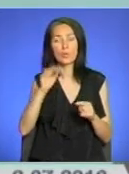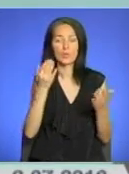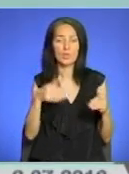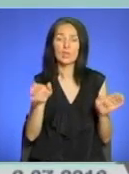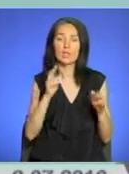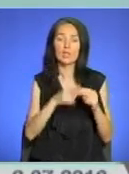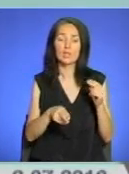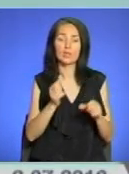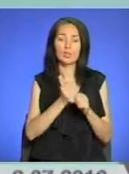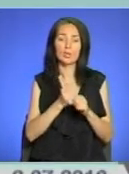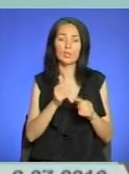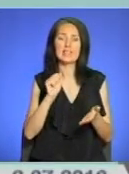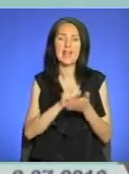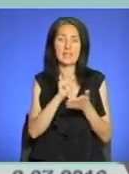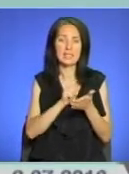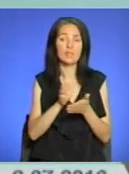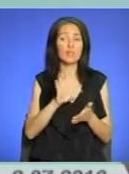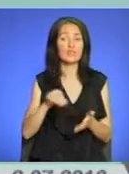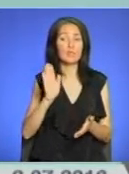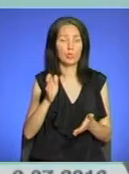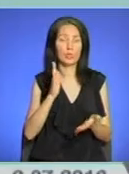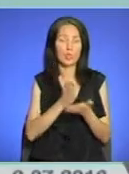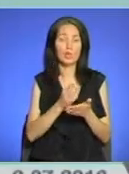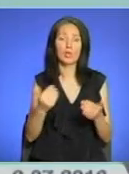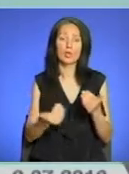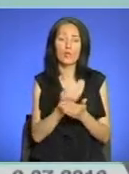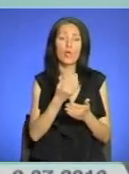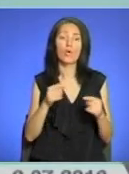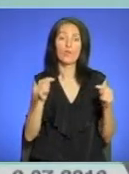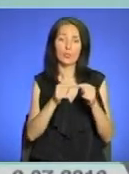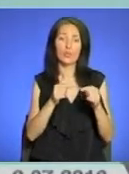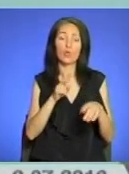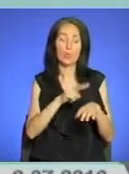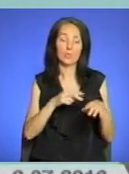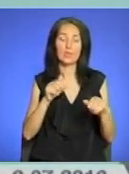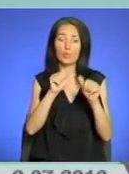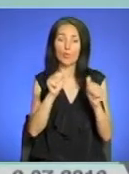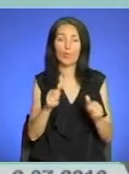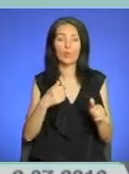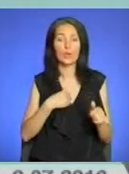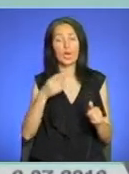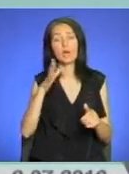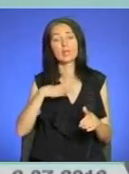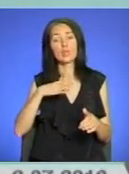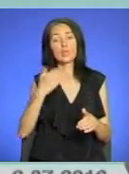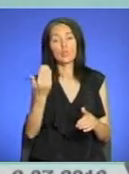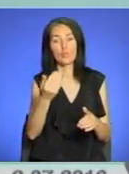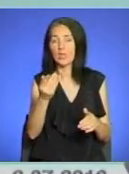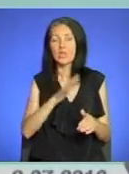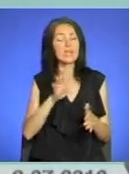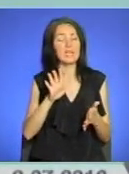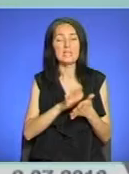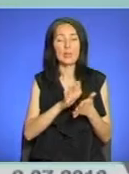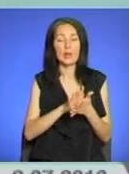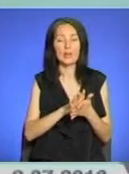процеси атестаційні, всі будуть мати нову відповідну поліцейську форму. І я надіюся, що ви її не заплямете,